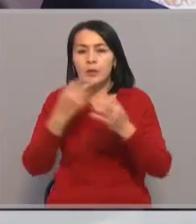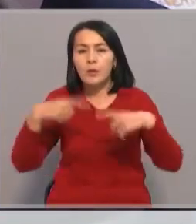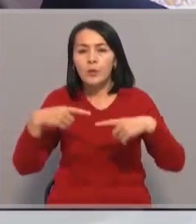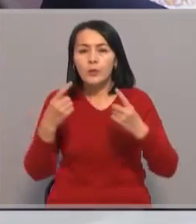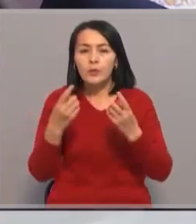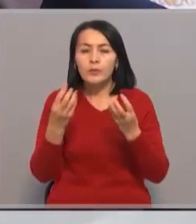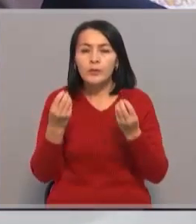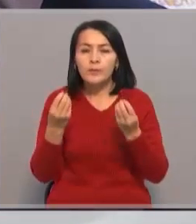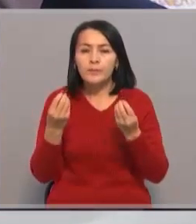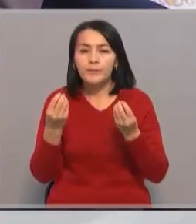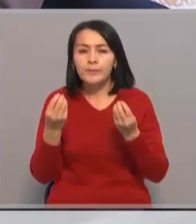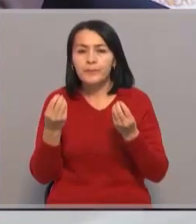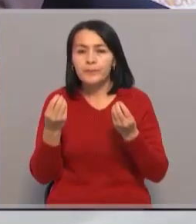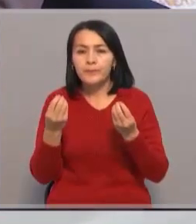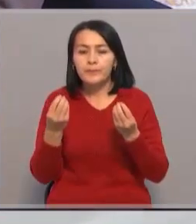қайта құру,